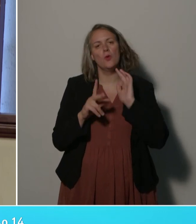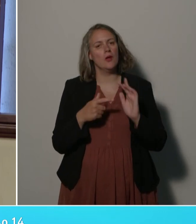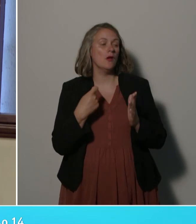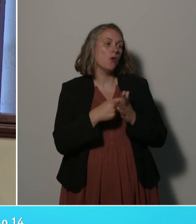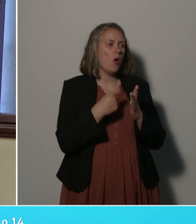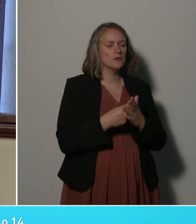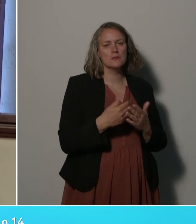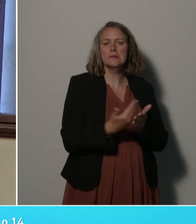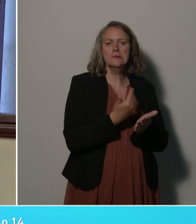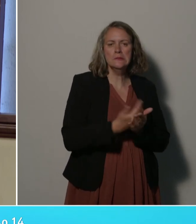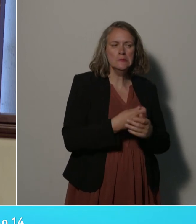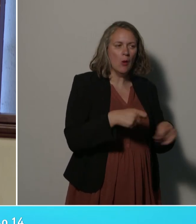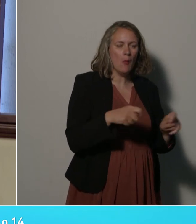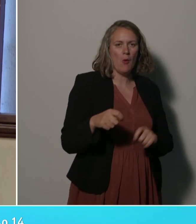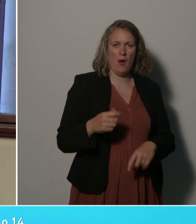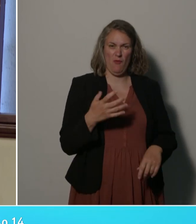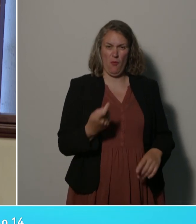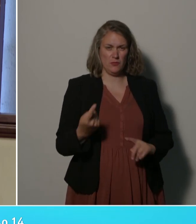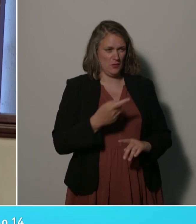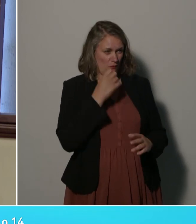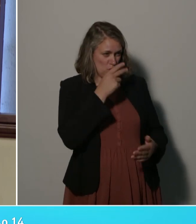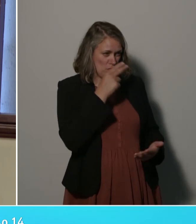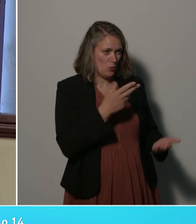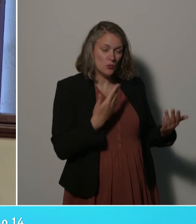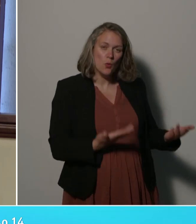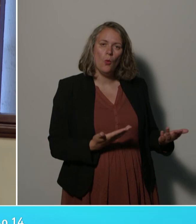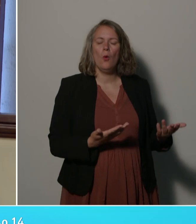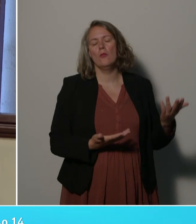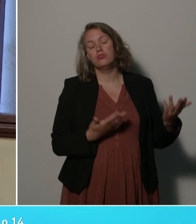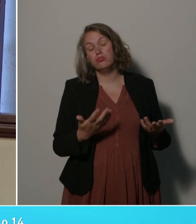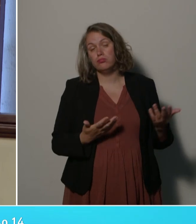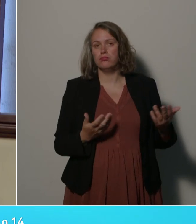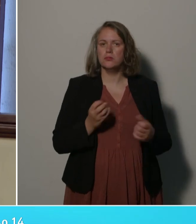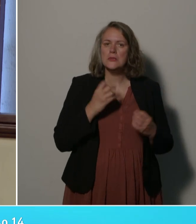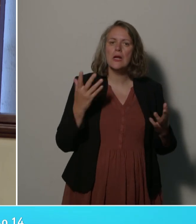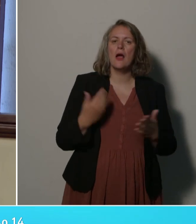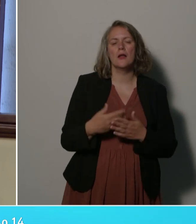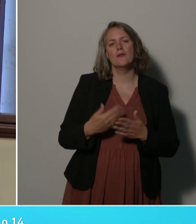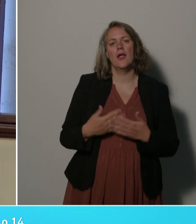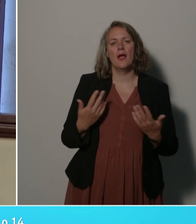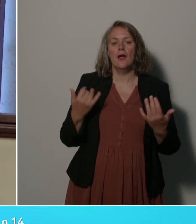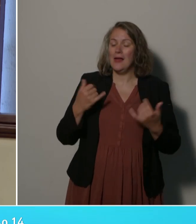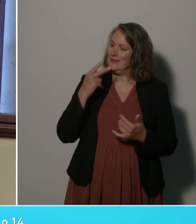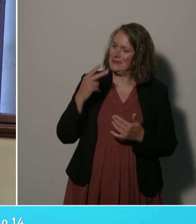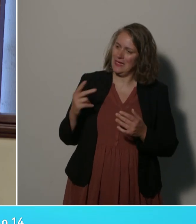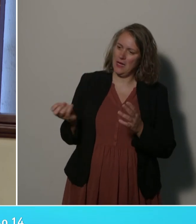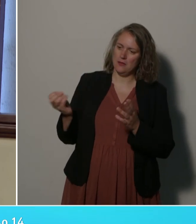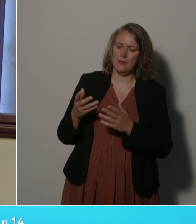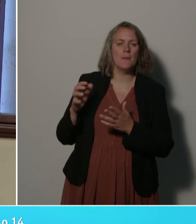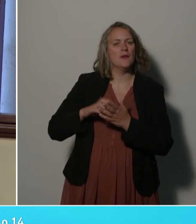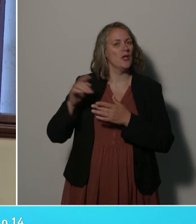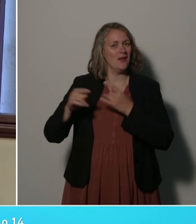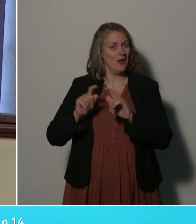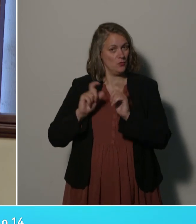kostenoptimiert gebaut, aber wollen wir das in 50 Jahren auch noch anschauen? Fragezeichen. Und das, was ich jetzt gesehen habe im